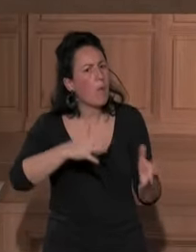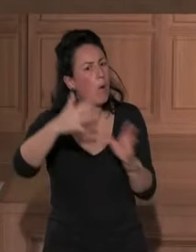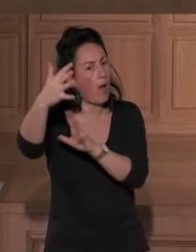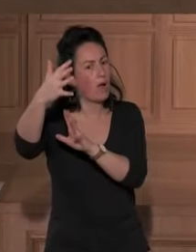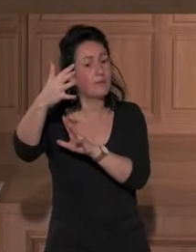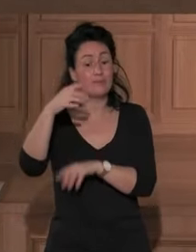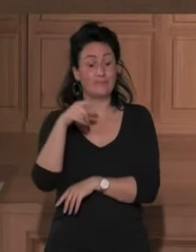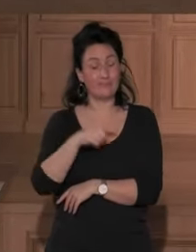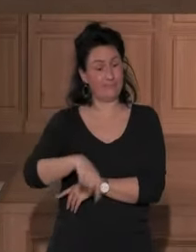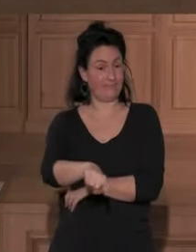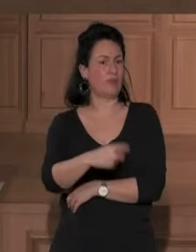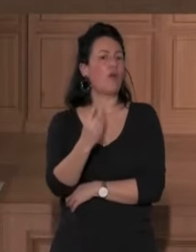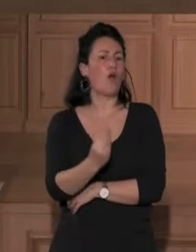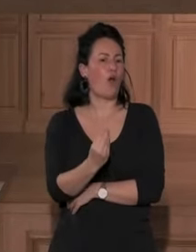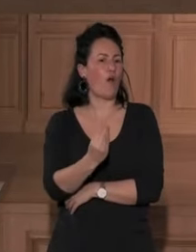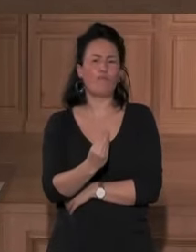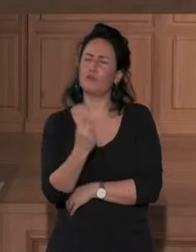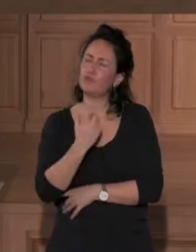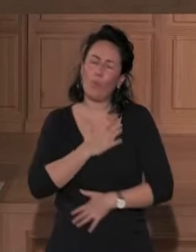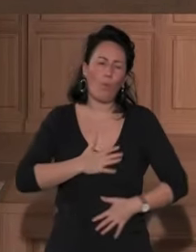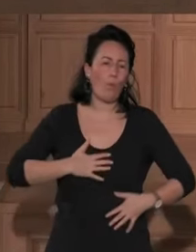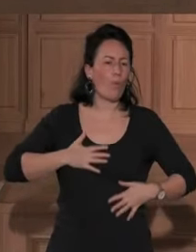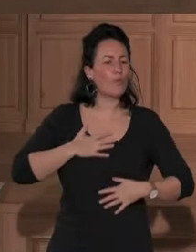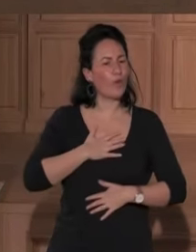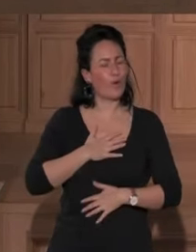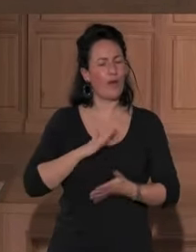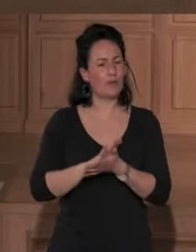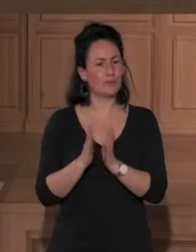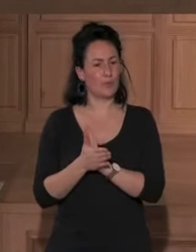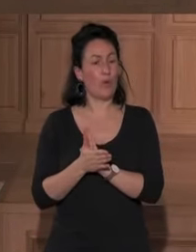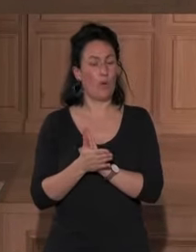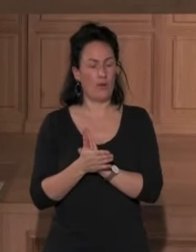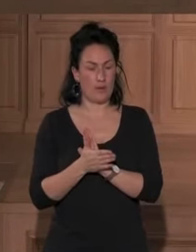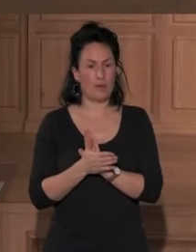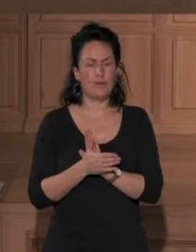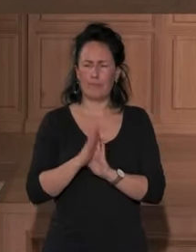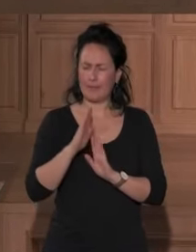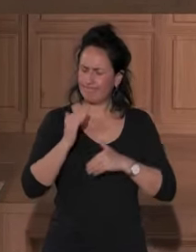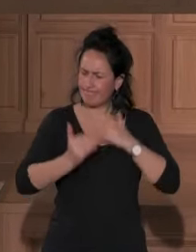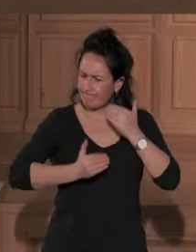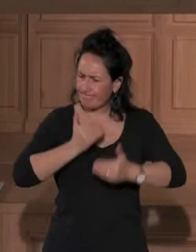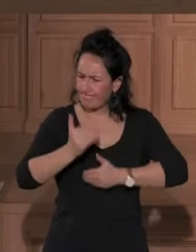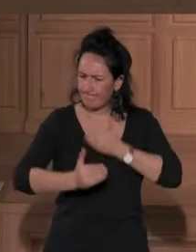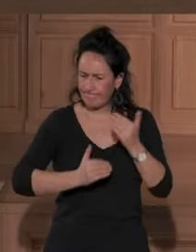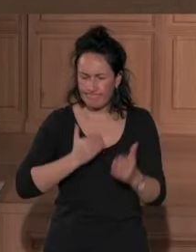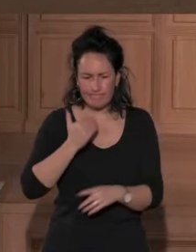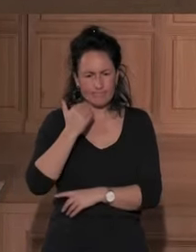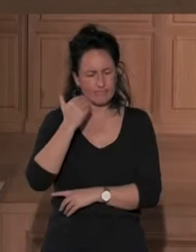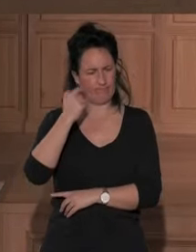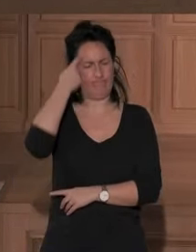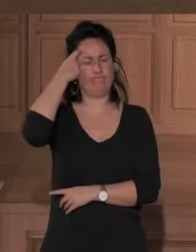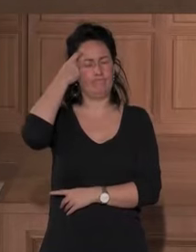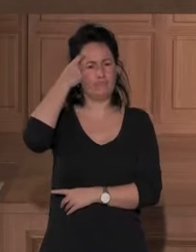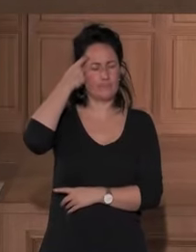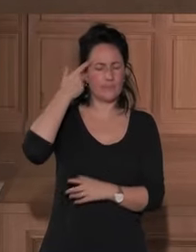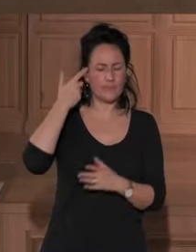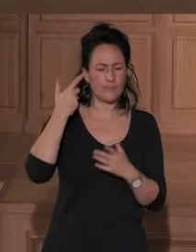très satisfaits du travail que fait le silence des justes. Donc nous, on a une action particulière. Et après, on s'est rendu compte que quand il y